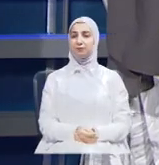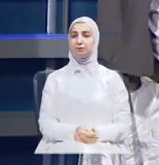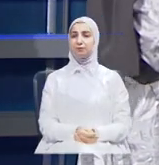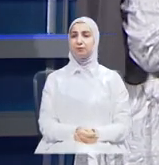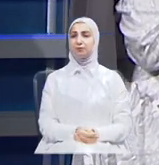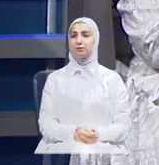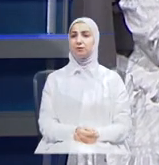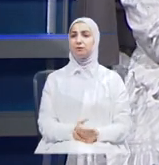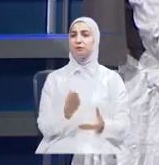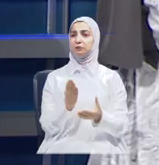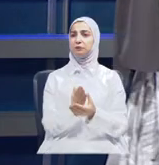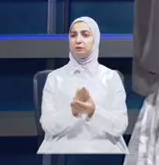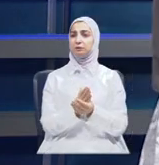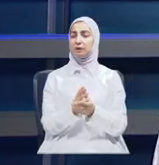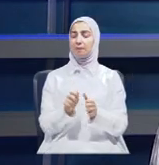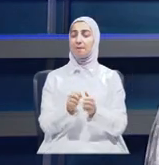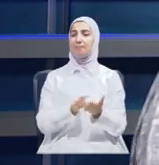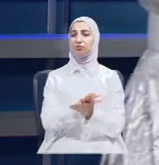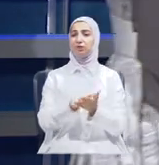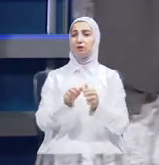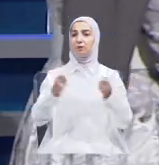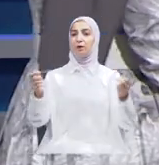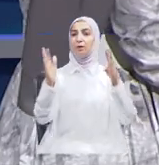1828، وكانت الوقائع المصرية.